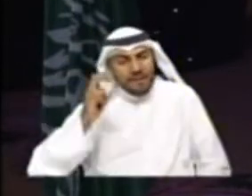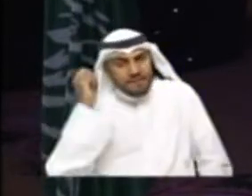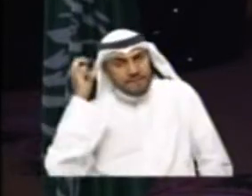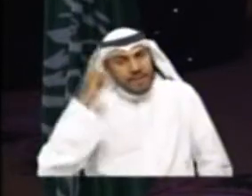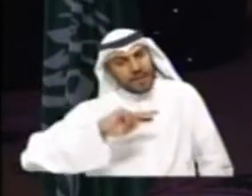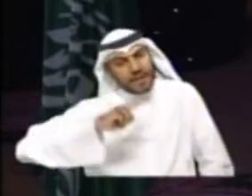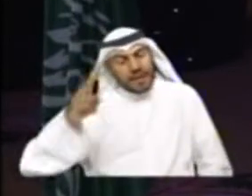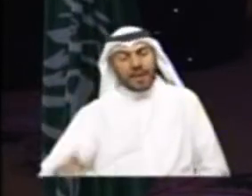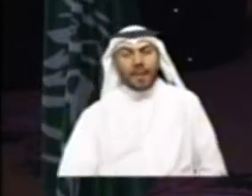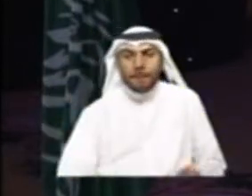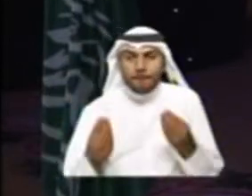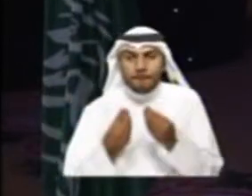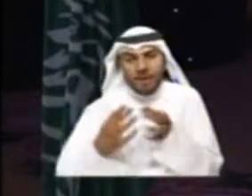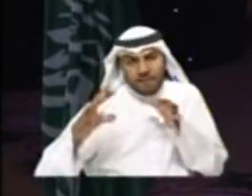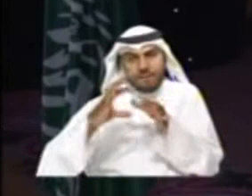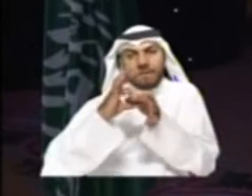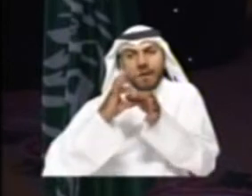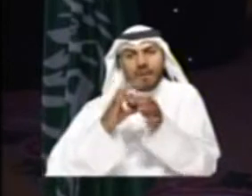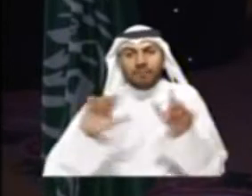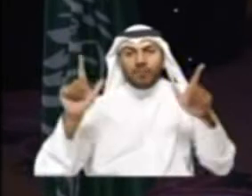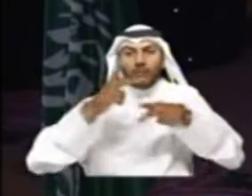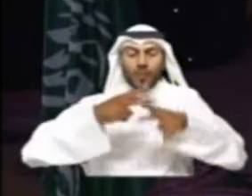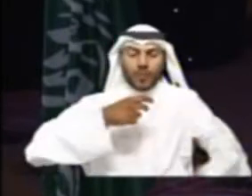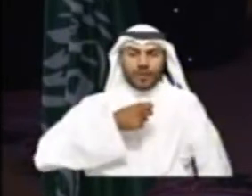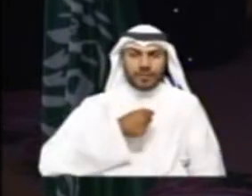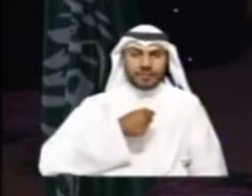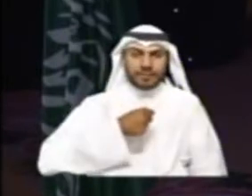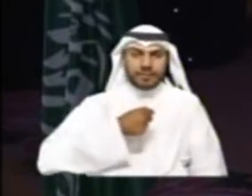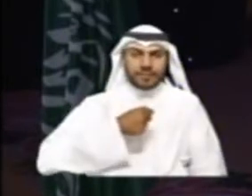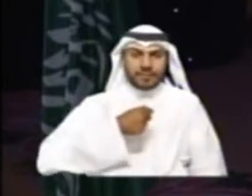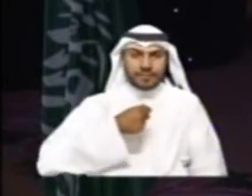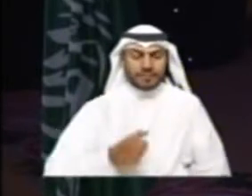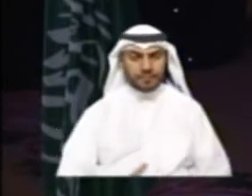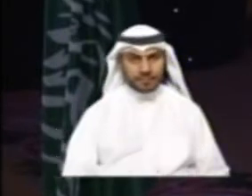العلاقات العربية التركية. يوسف صفرة، تلفزيون دولة الكويت.